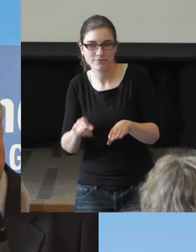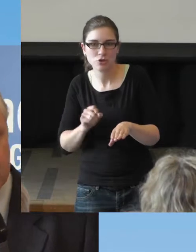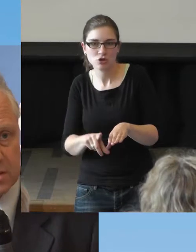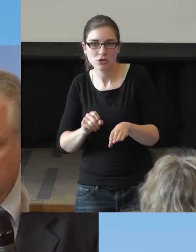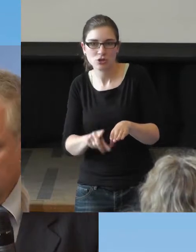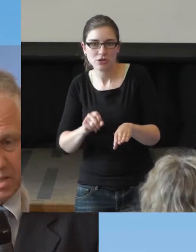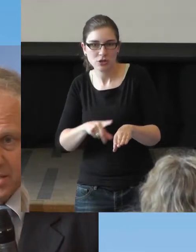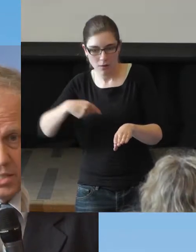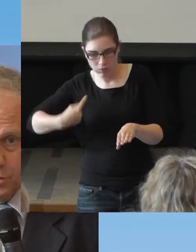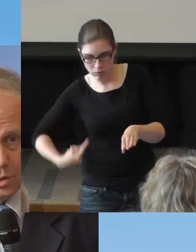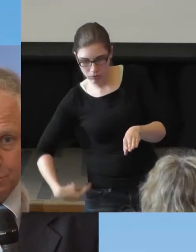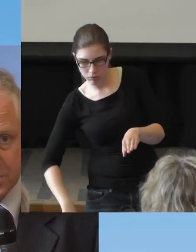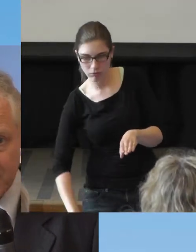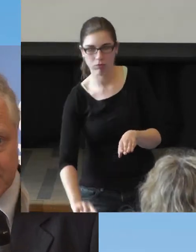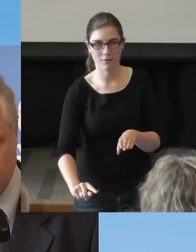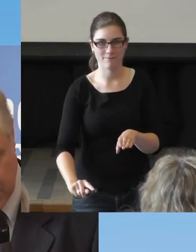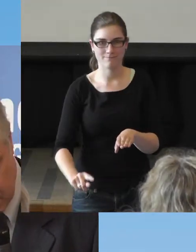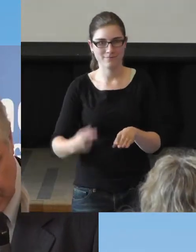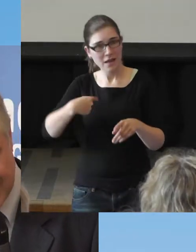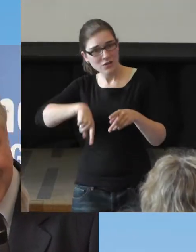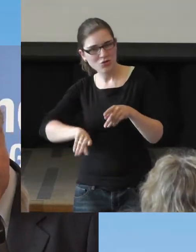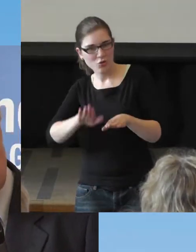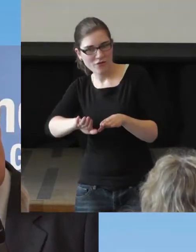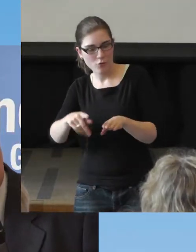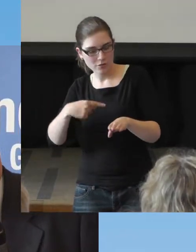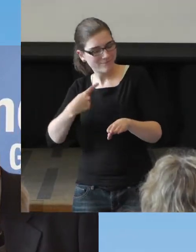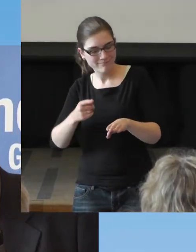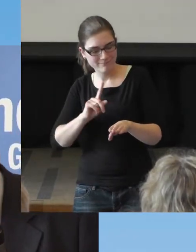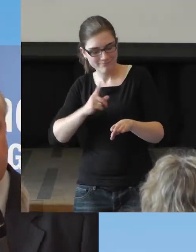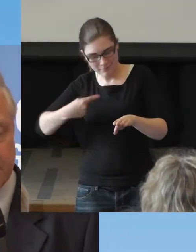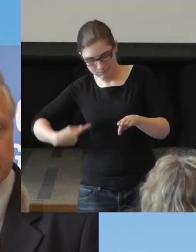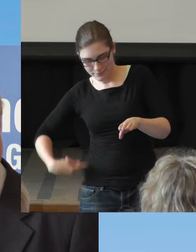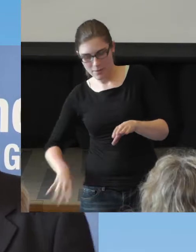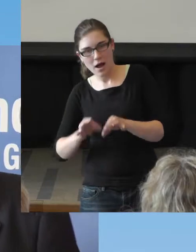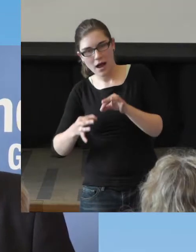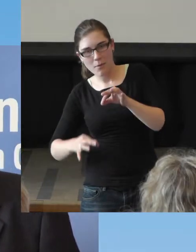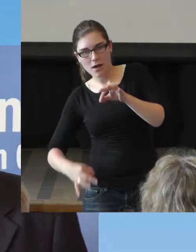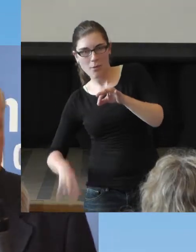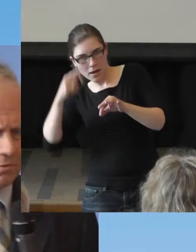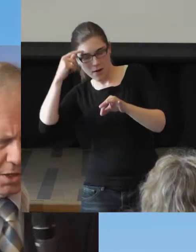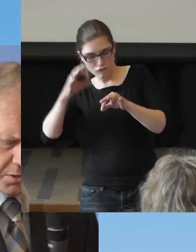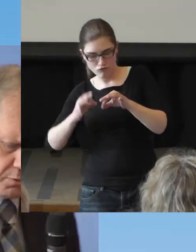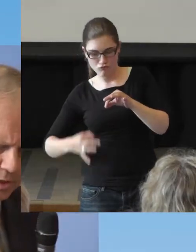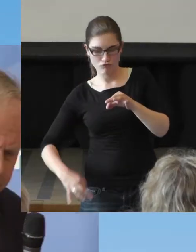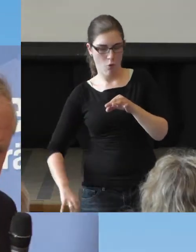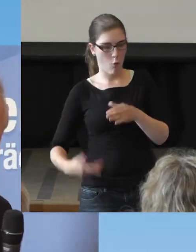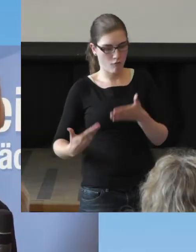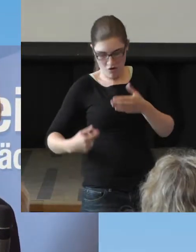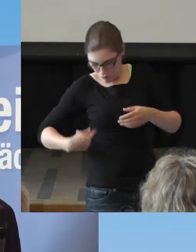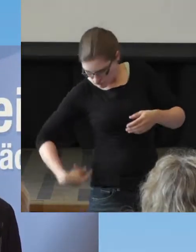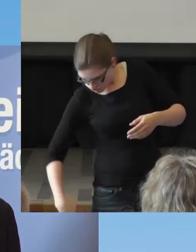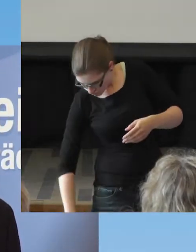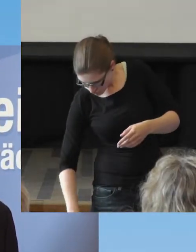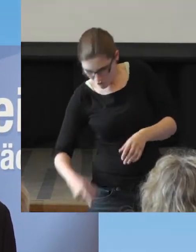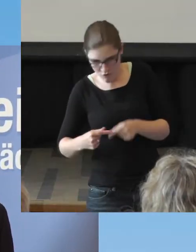durch den langen Fortsatz. Passiert nicht durch den Fuß direkt, sondern entlang des Nervenkabels. Das könnten schon mal, wie weit ist das von hier bis zur